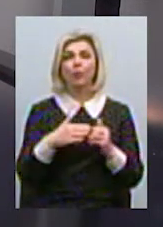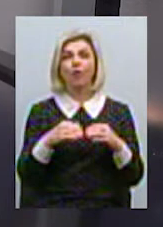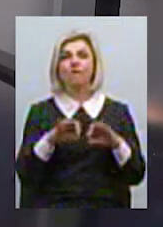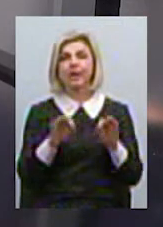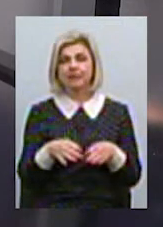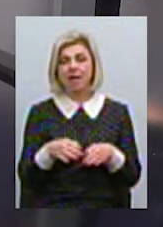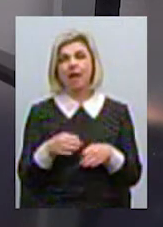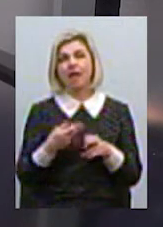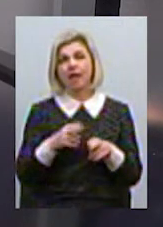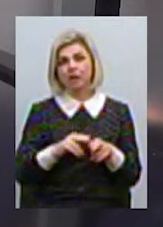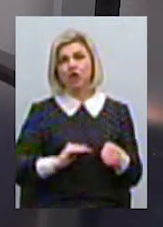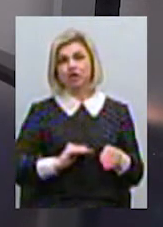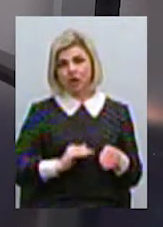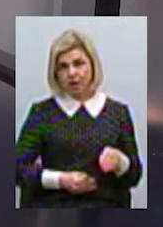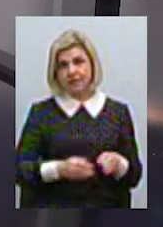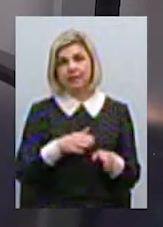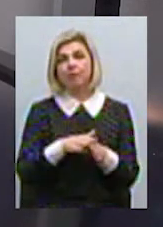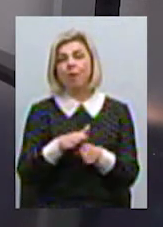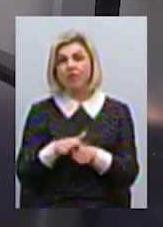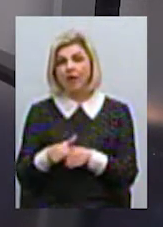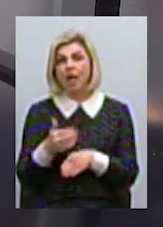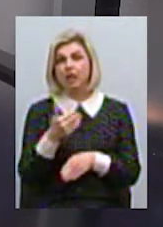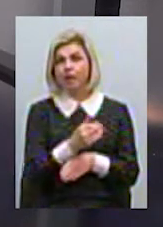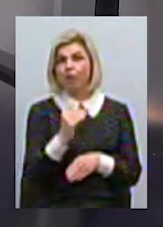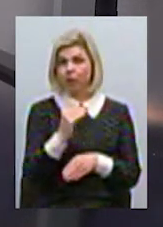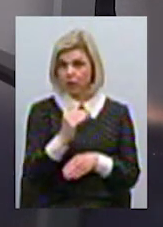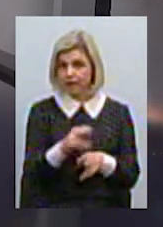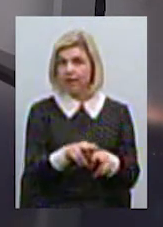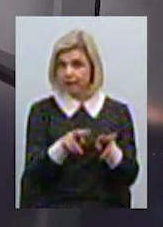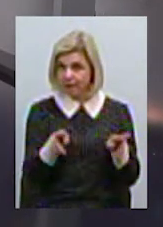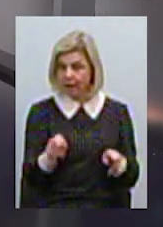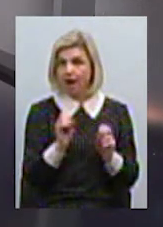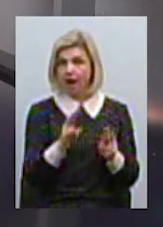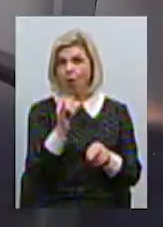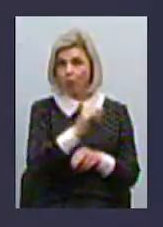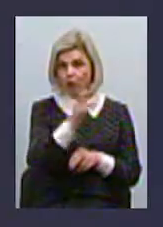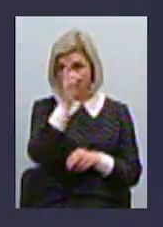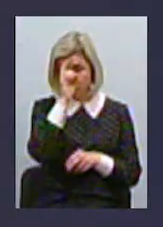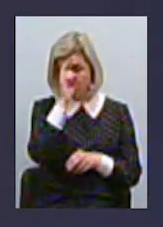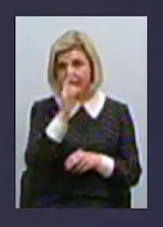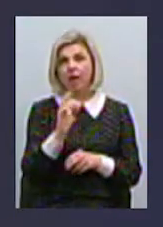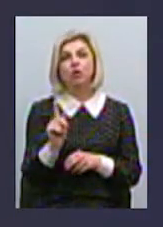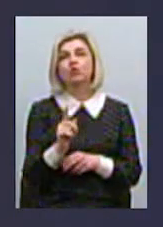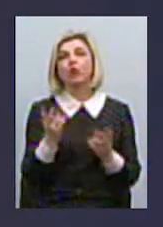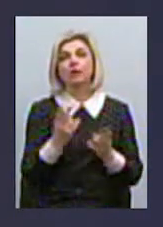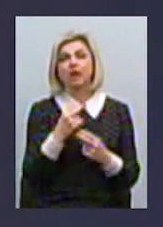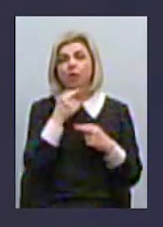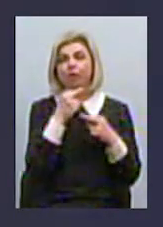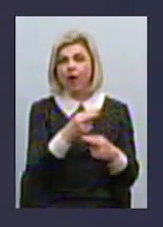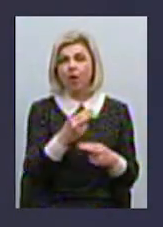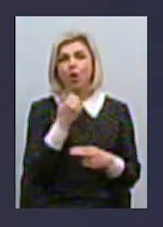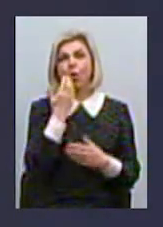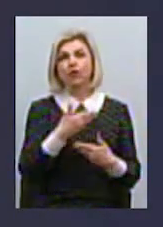приватний виконавець. А його функції такі ж, як і державного виконавця. І на що слід звертати увагу, коли